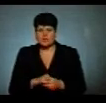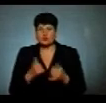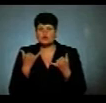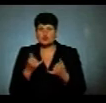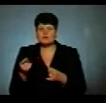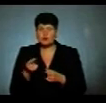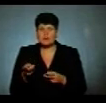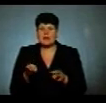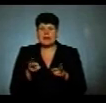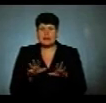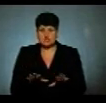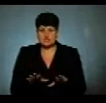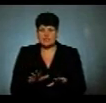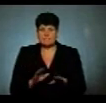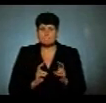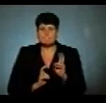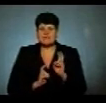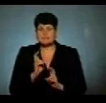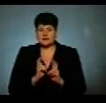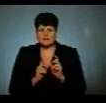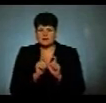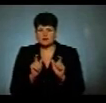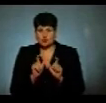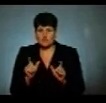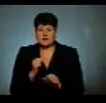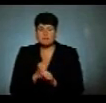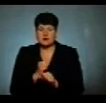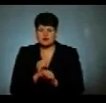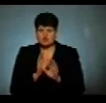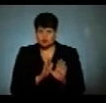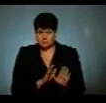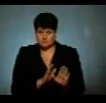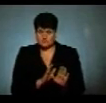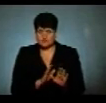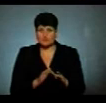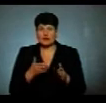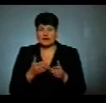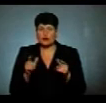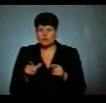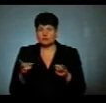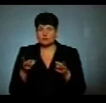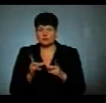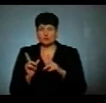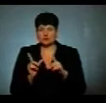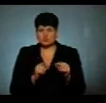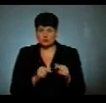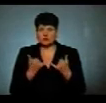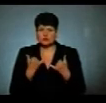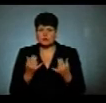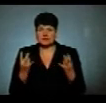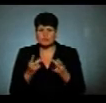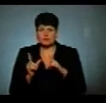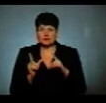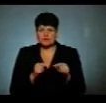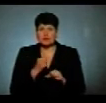Тернополі лишилися підприємства, установи, заклади, які працюють, до яких людям потрібно доїжджати. Сьогодні треба доїхати на